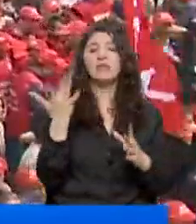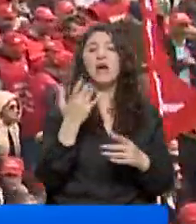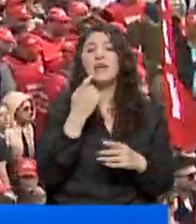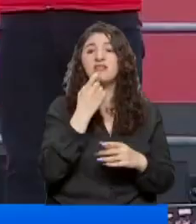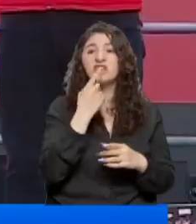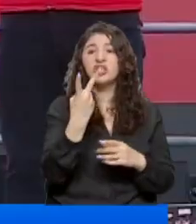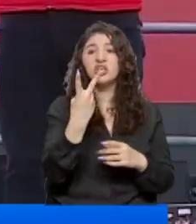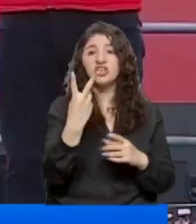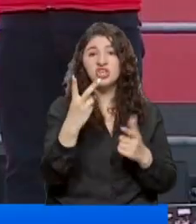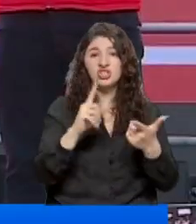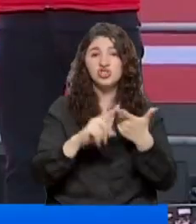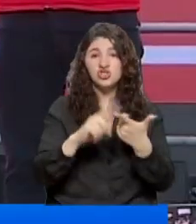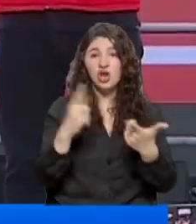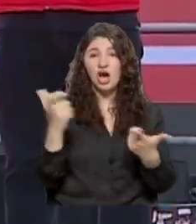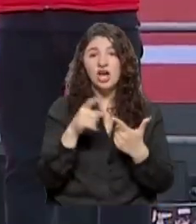bu oyunu